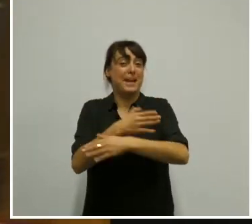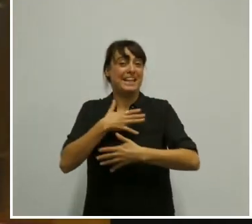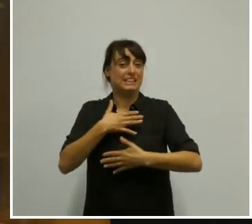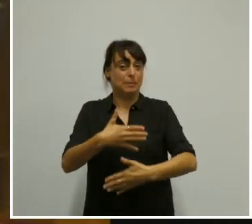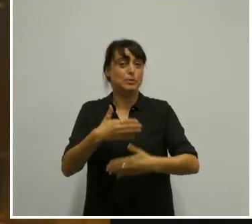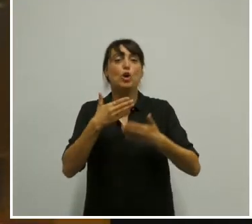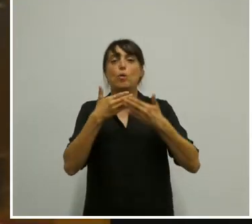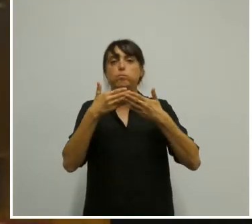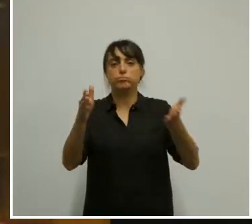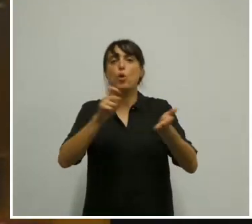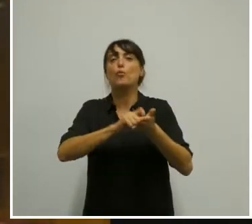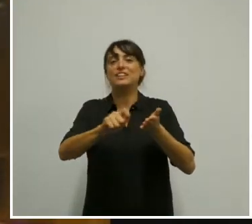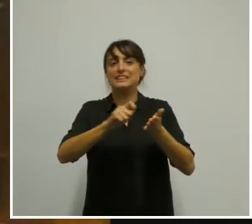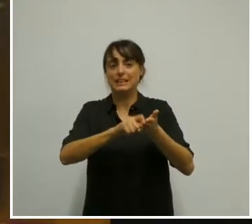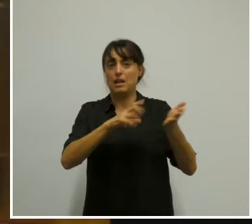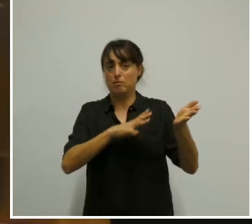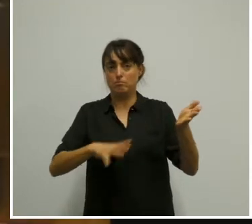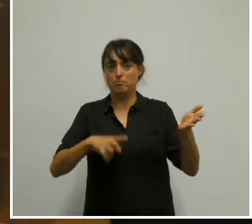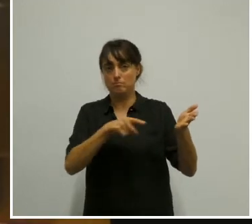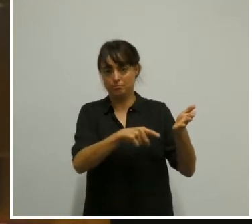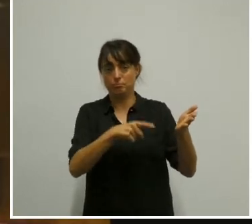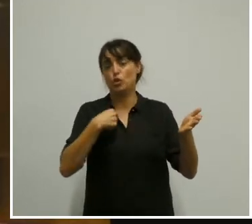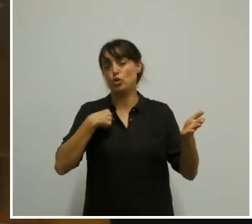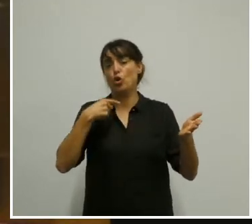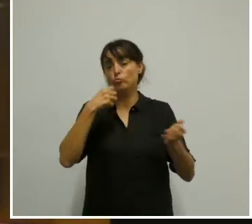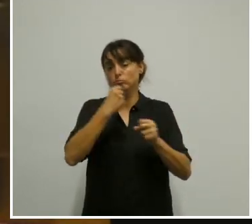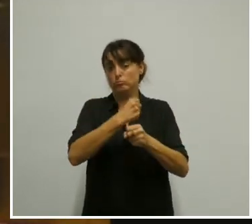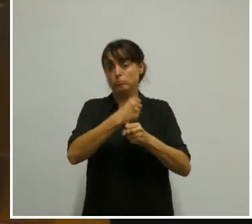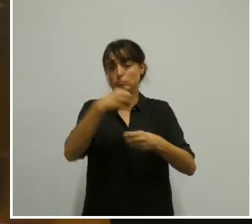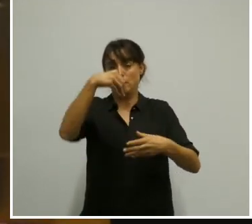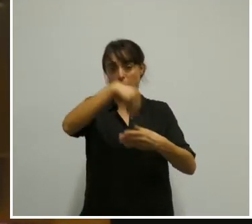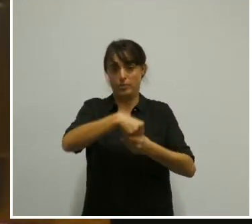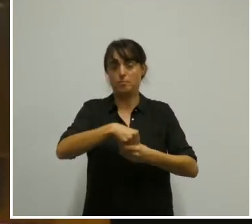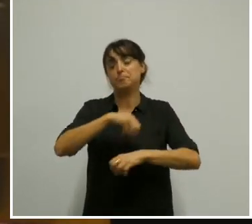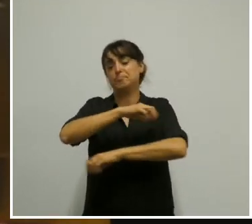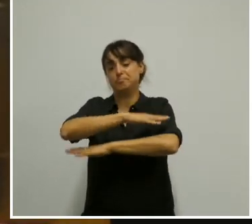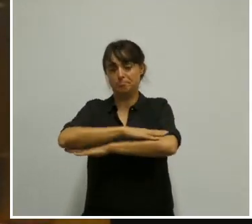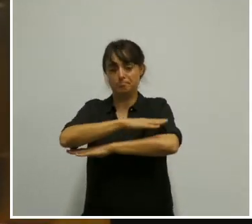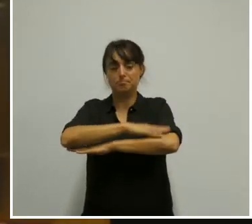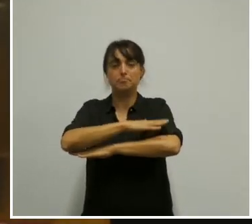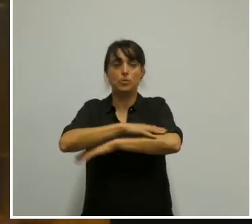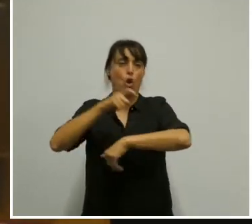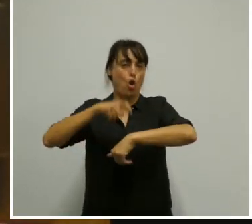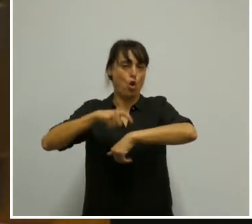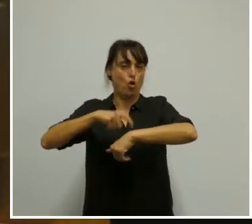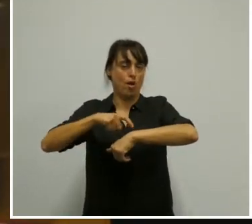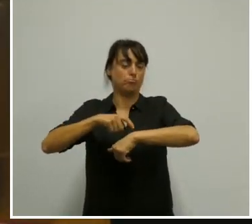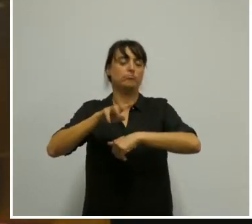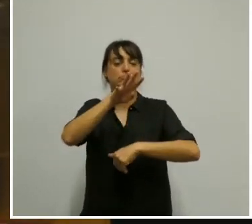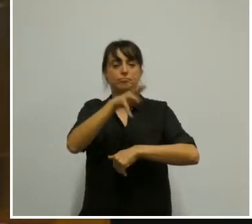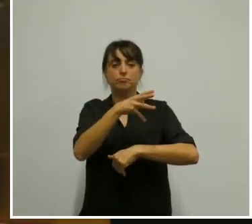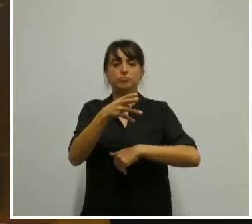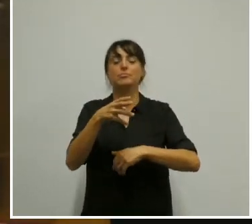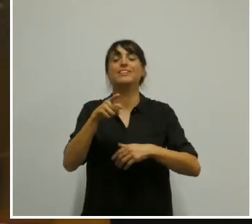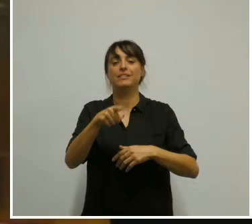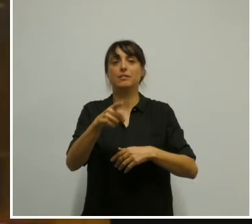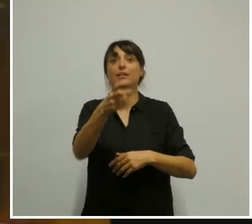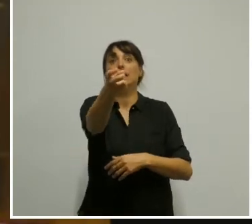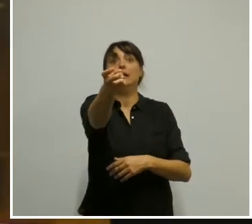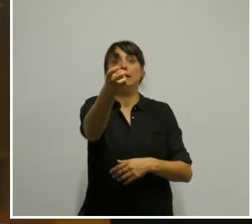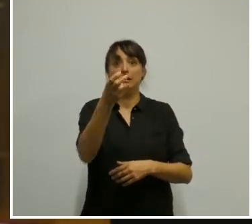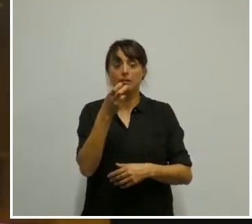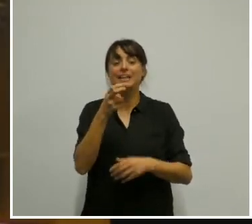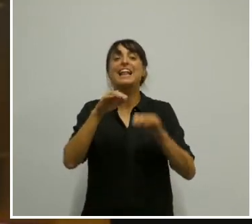memòria, que hi ha una franja horària que reserven els centres de primària per tal de que les